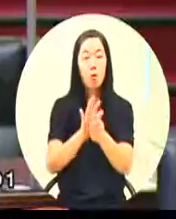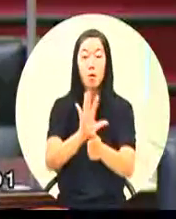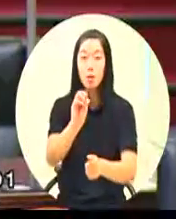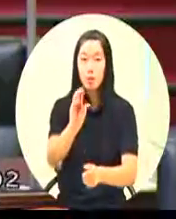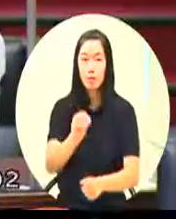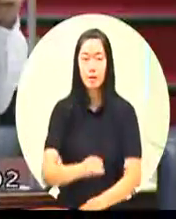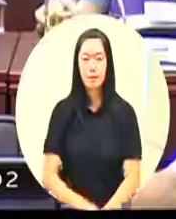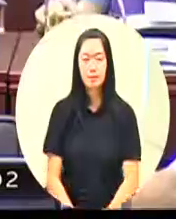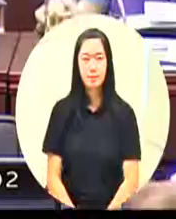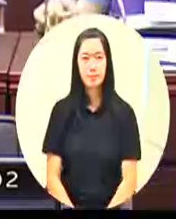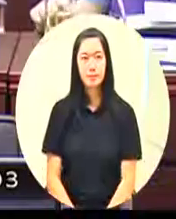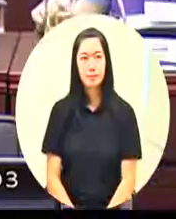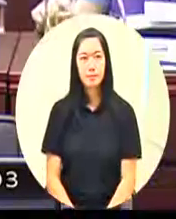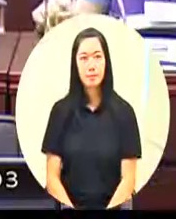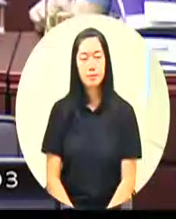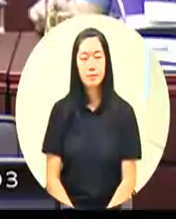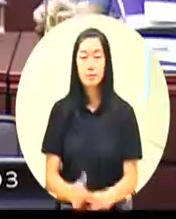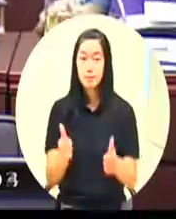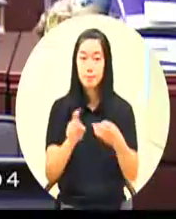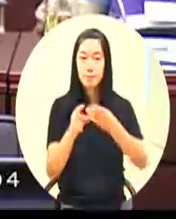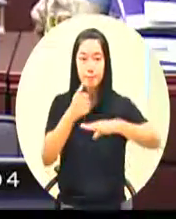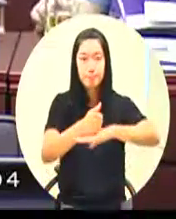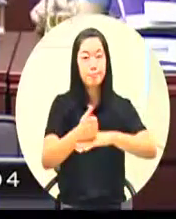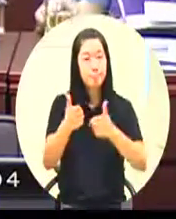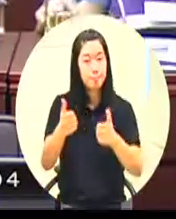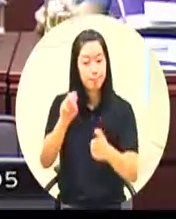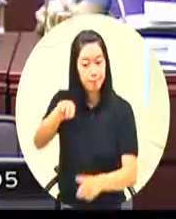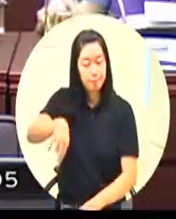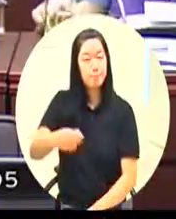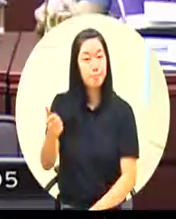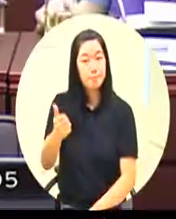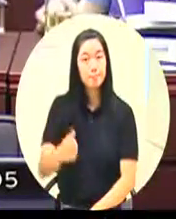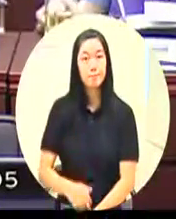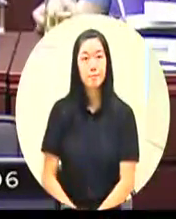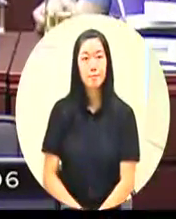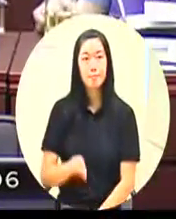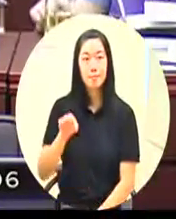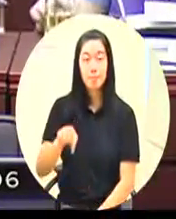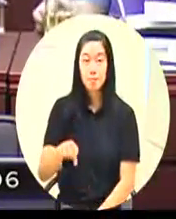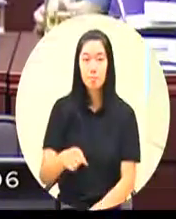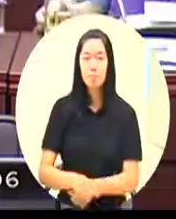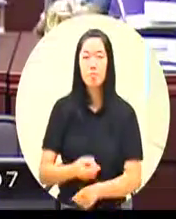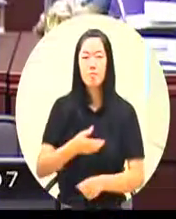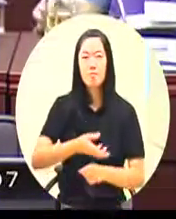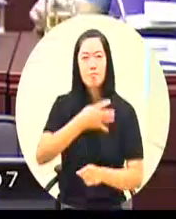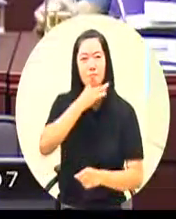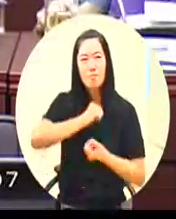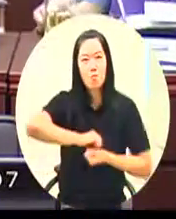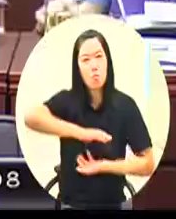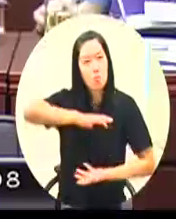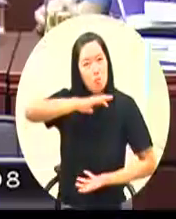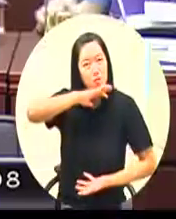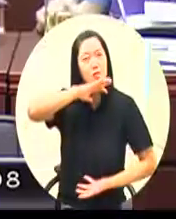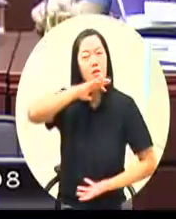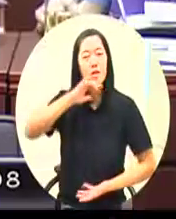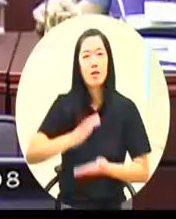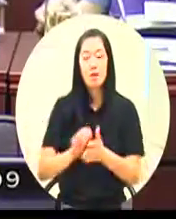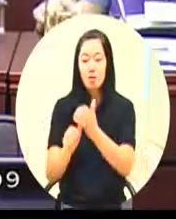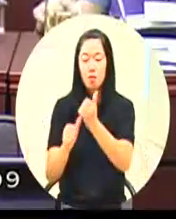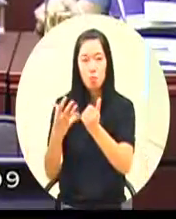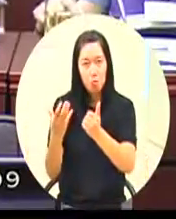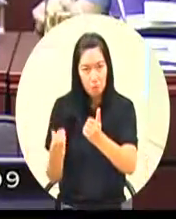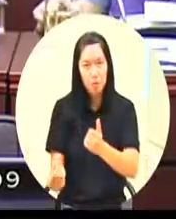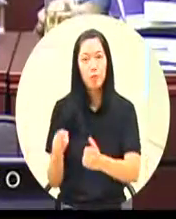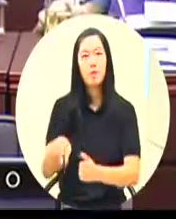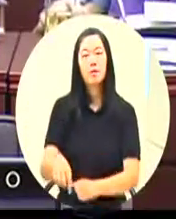好。谢谢主席，也谢谢刘议员把这个问题提出来哦。这就是高龄少子化这几年趋势都有这个情形。我跟刘议